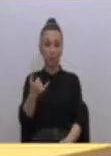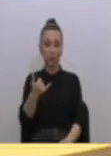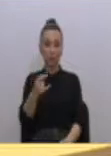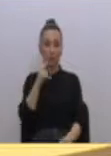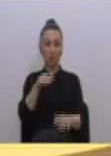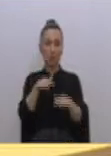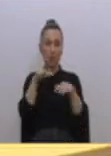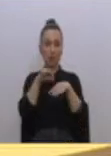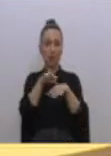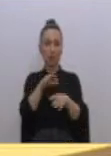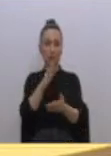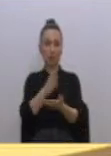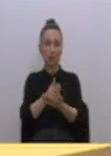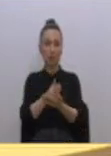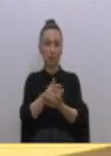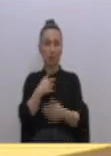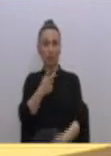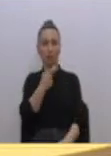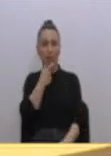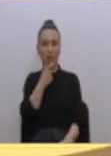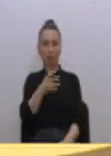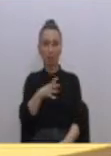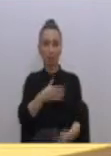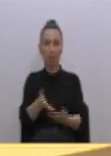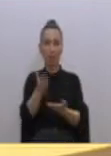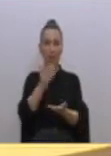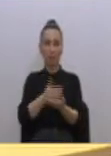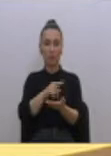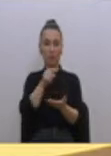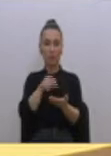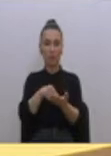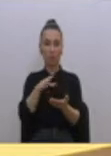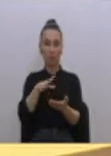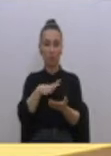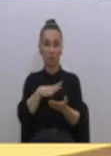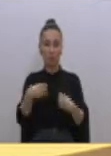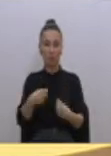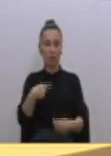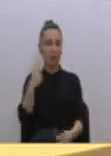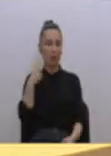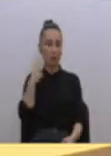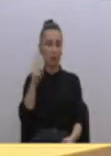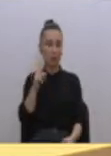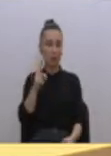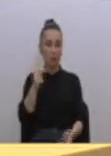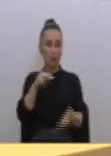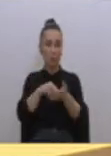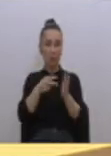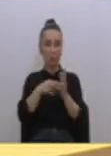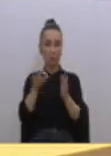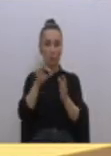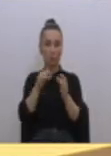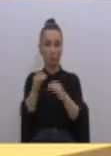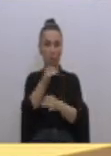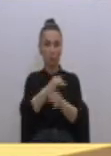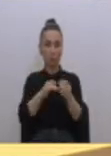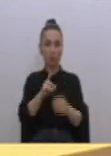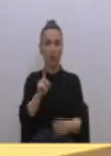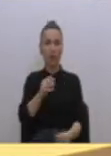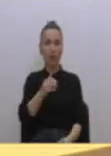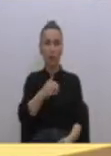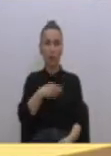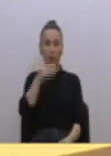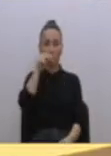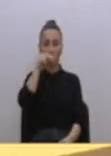pankiche chatarda da briefings uqorobdi da cheme gamsagede chartva konda da samtsukhovat ai telemit gatulbe biudzhets ikhilavt ra unda